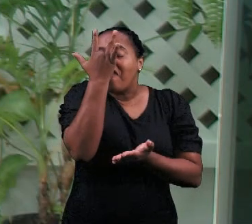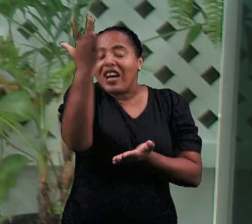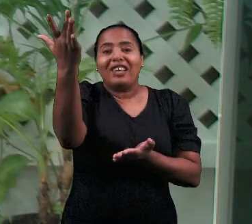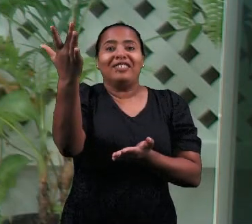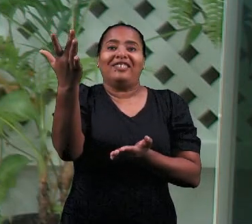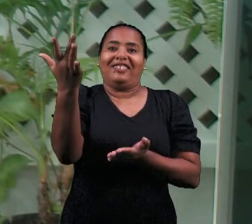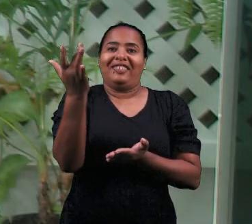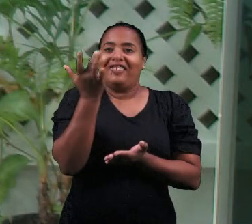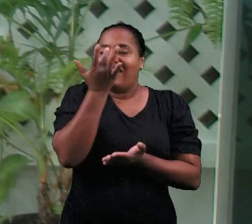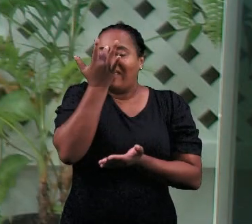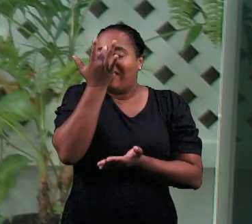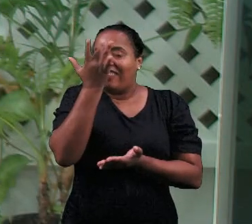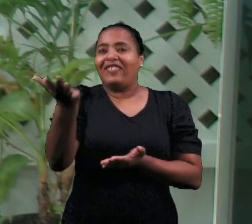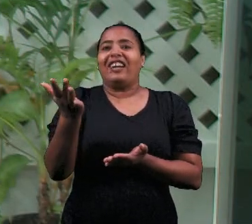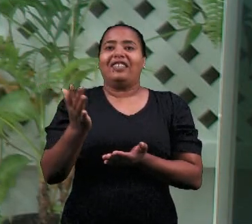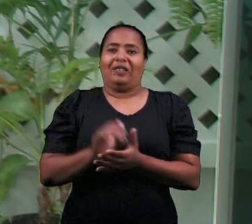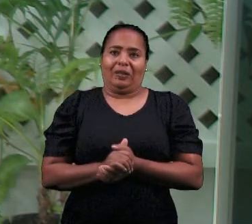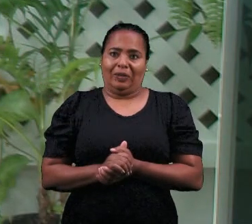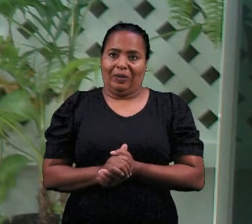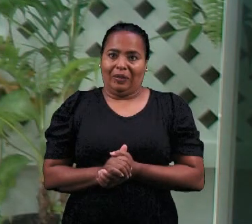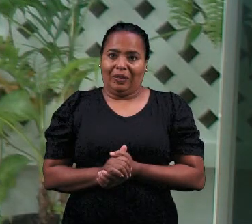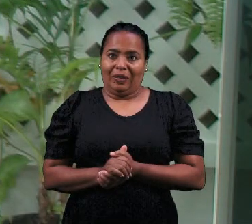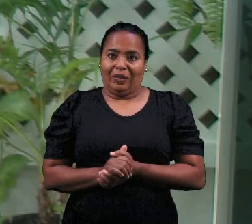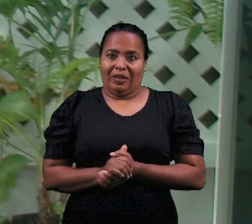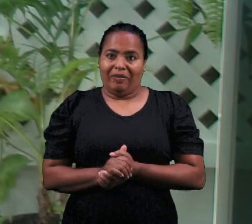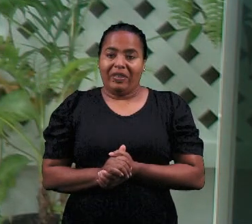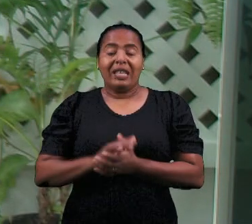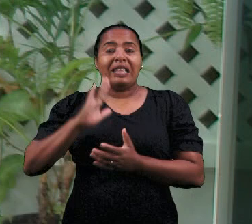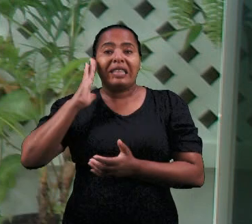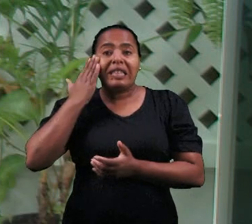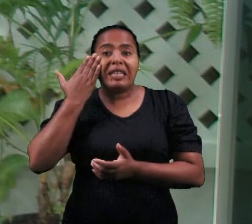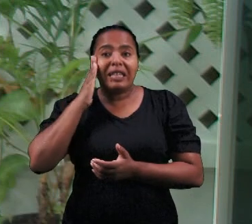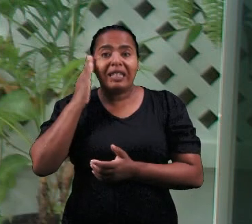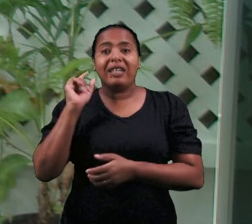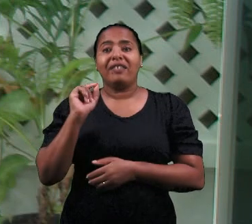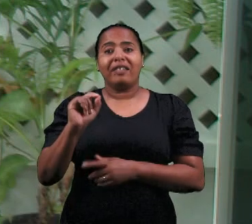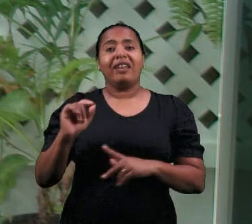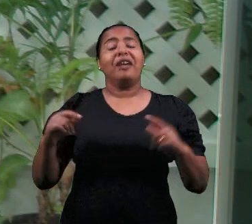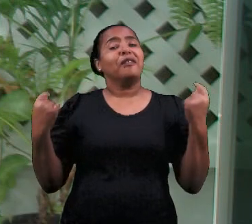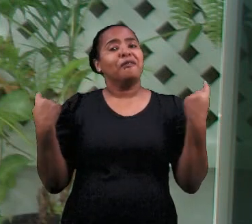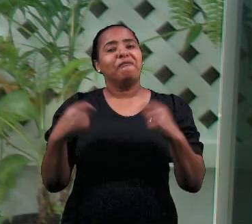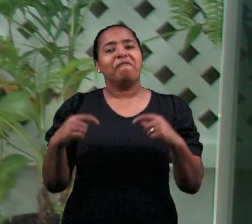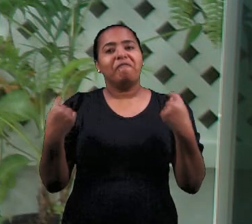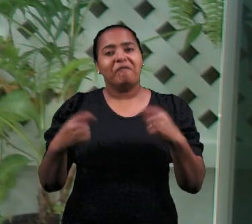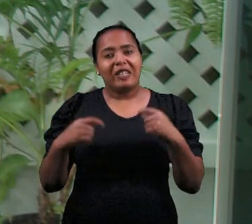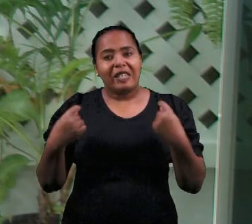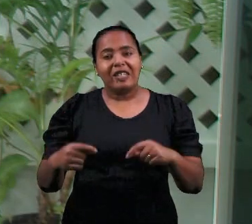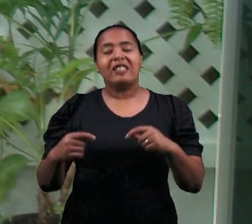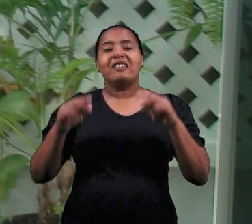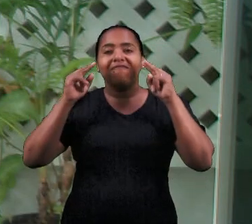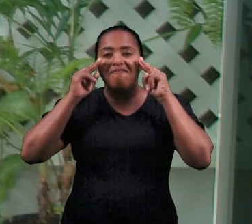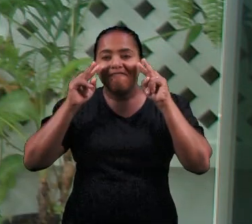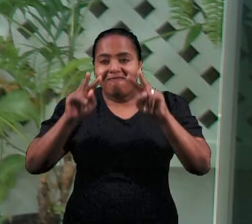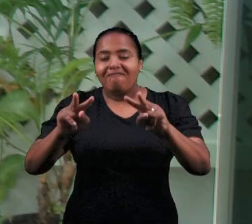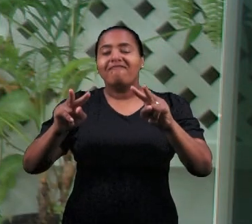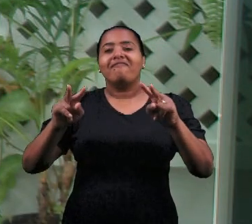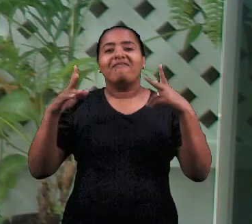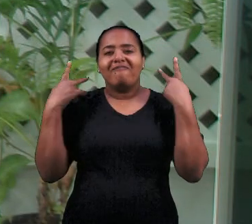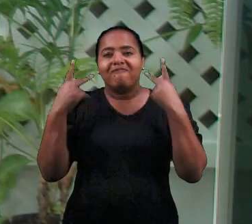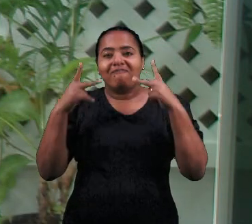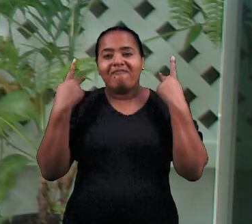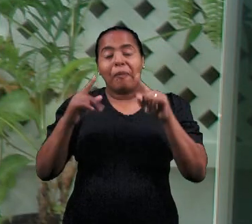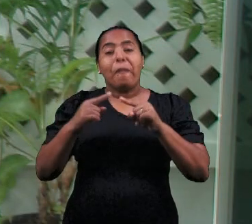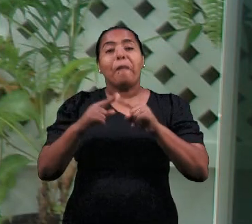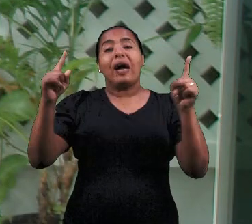très important dans la vie spirituelle des frères et sœurs qui ont dépassé le point d'être simplement passifs d'entendre